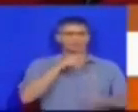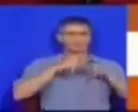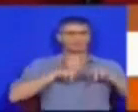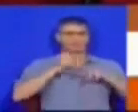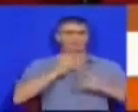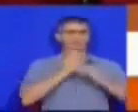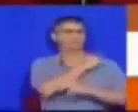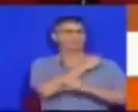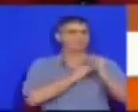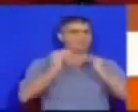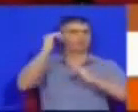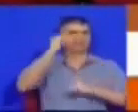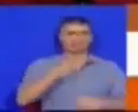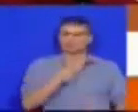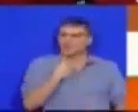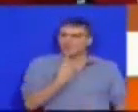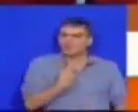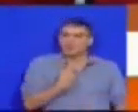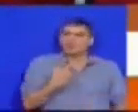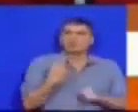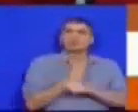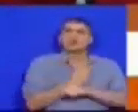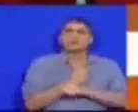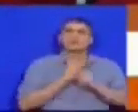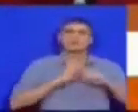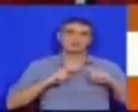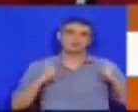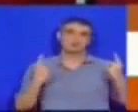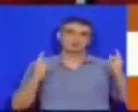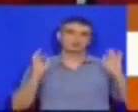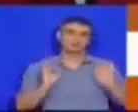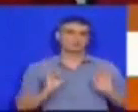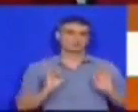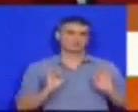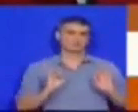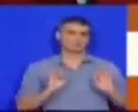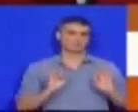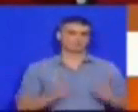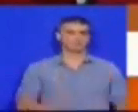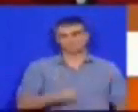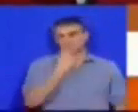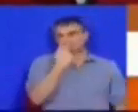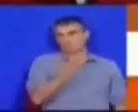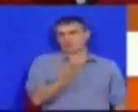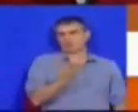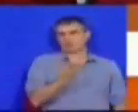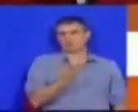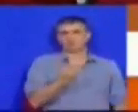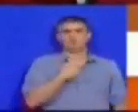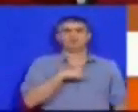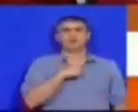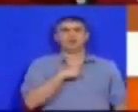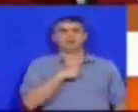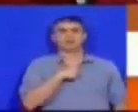נשארים, הם מקודמים. זאת אומרת, הנורמות הן אחרות לגמרי. ברור. ואתה רואה את זה. הרי